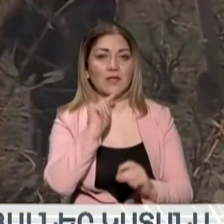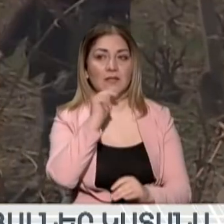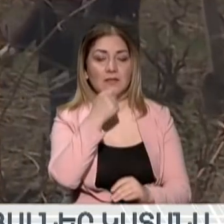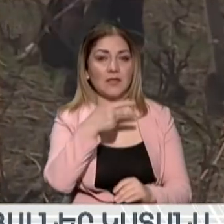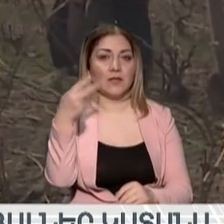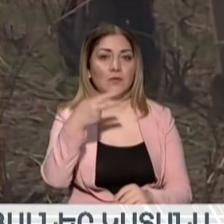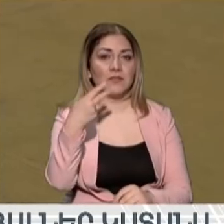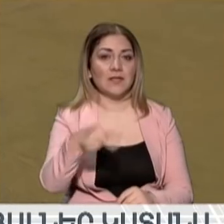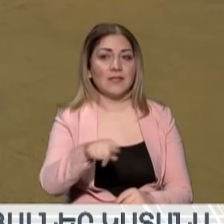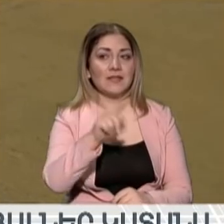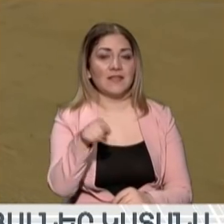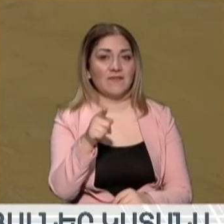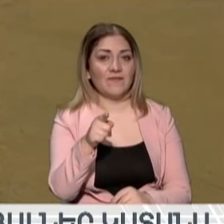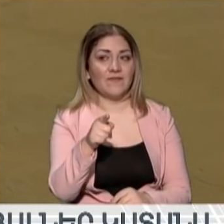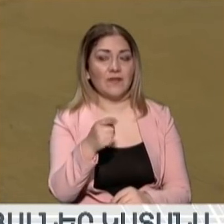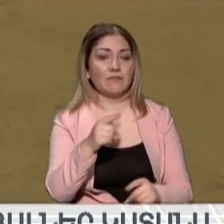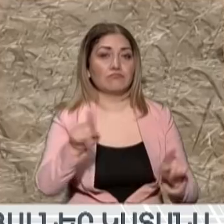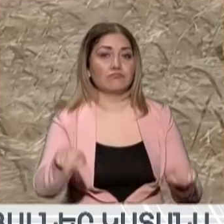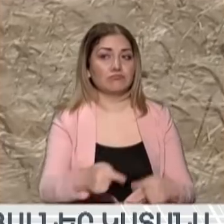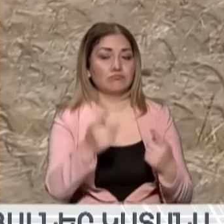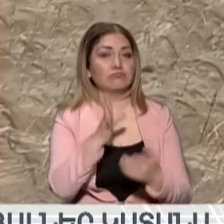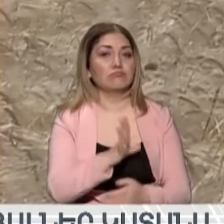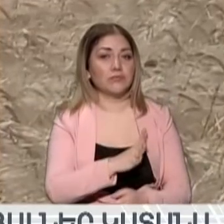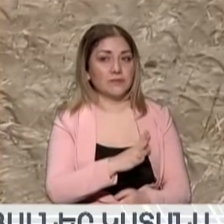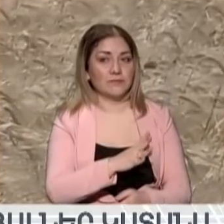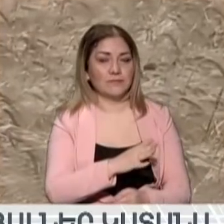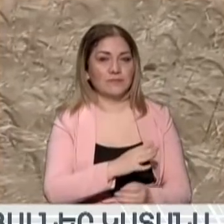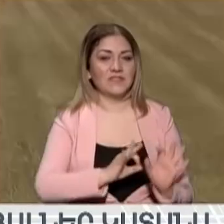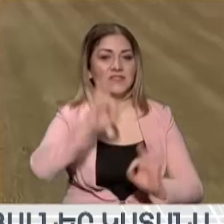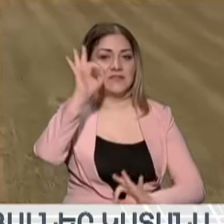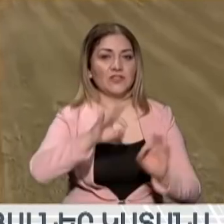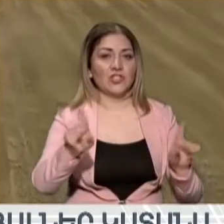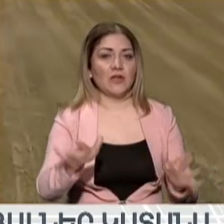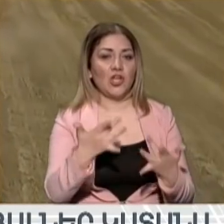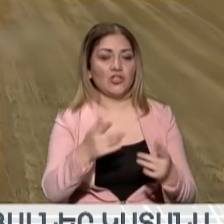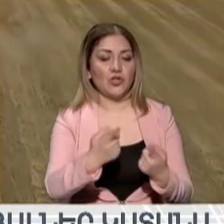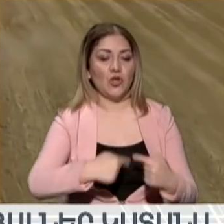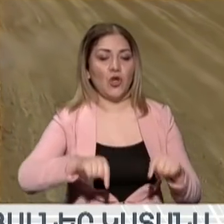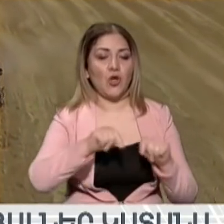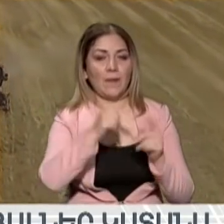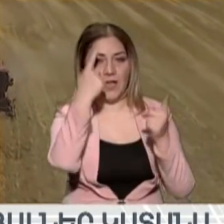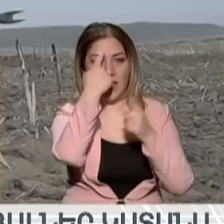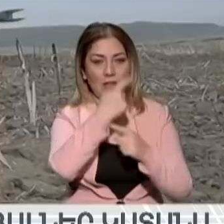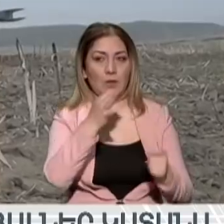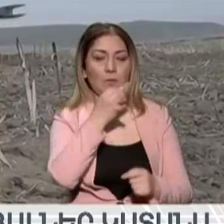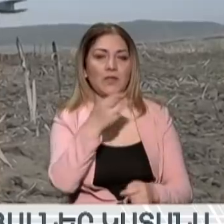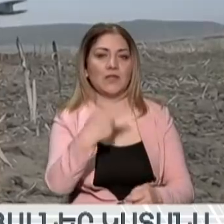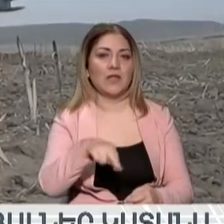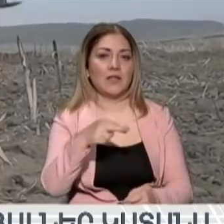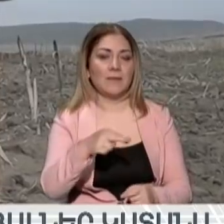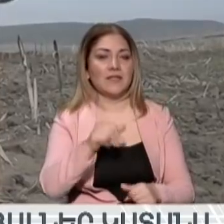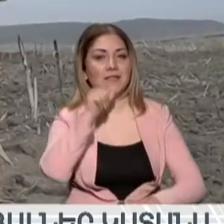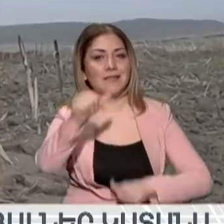Գյուղատնտեսությունը 2020 թվականին դրական ցուցանիշ է արձանագրել։ Վիճակագրական կոմիտեն դեռ չի հրապարակել դեկտեմբերի